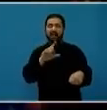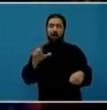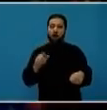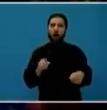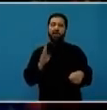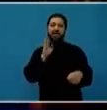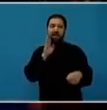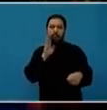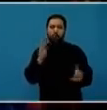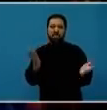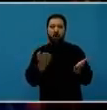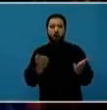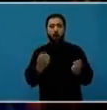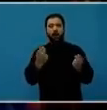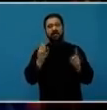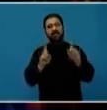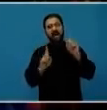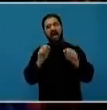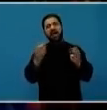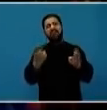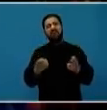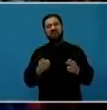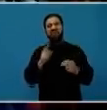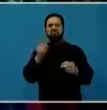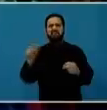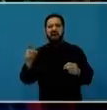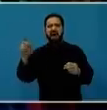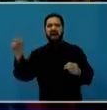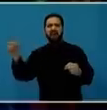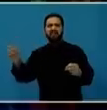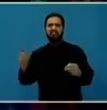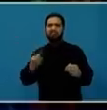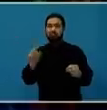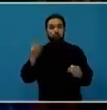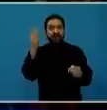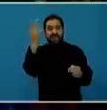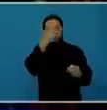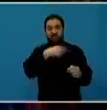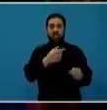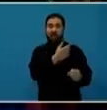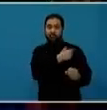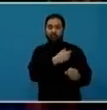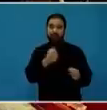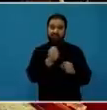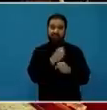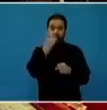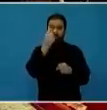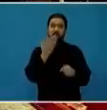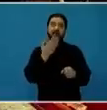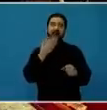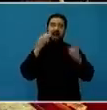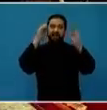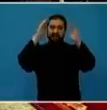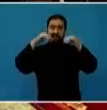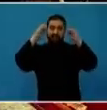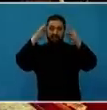ori, dacă venim rar, nu conștientizăm faptul că putem trăi într-un păcat zilnic fără ca să ne dăm seama.